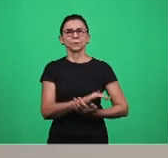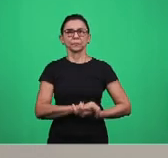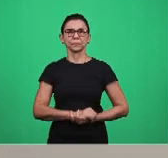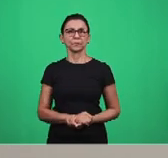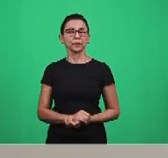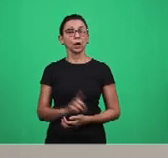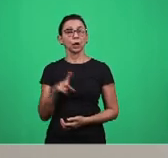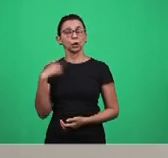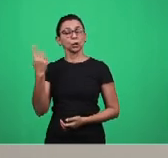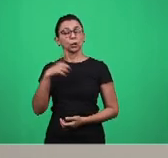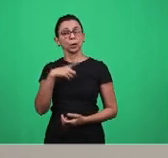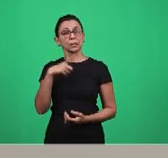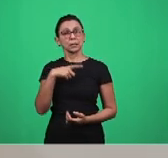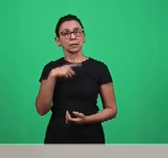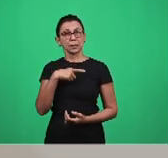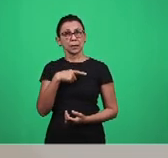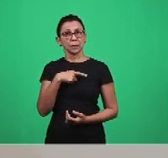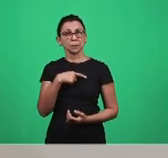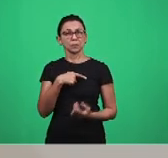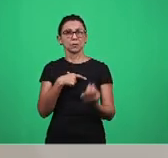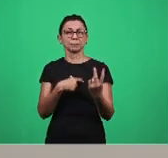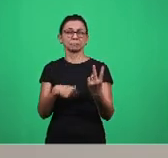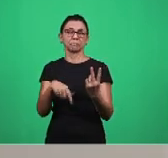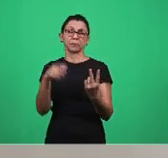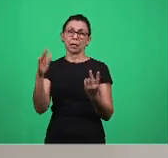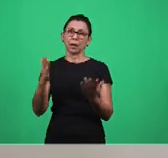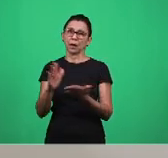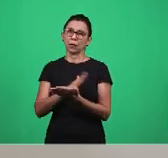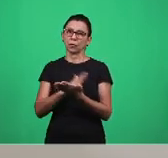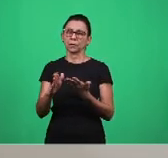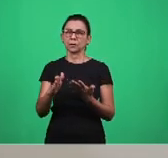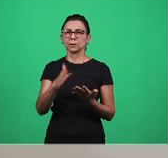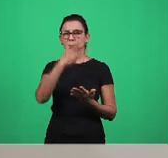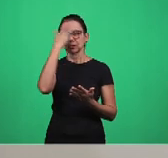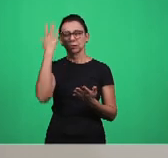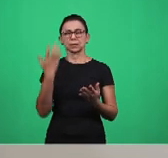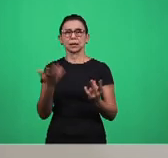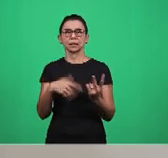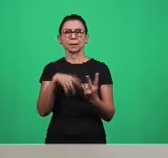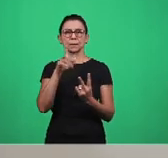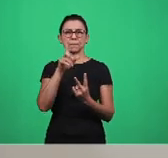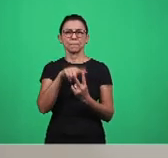paille sèche et d'autres veulent des champs verts.